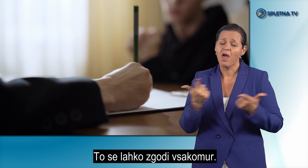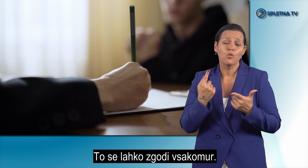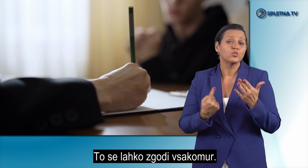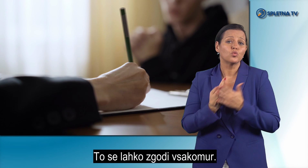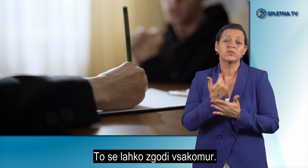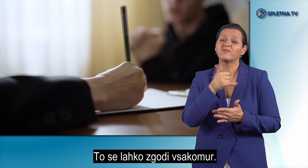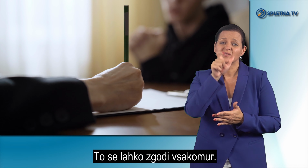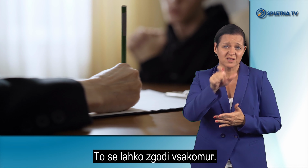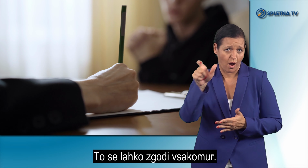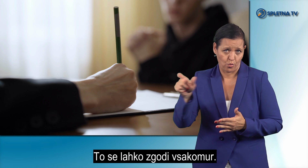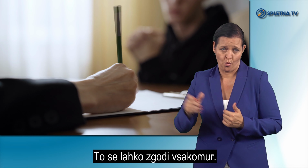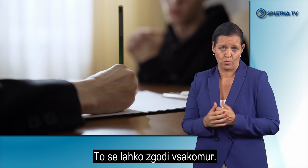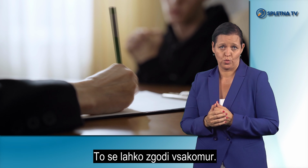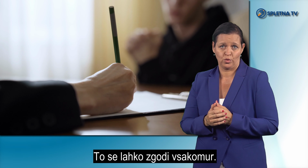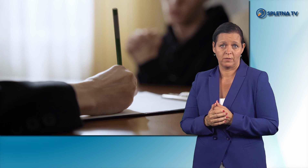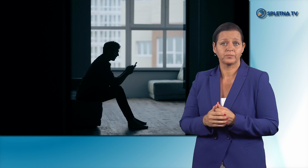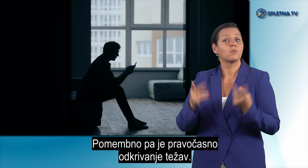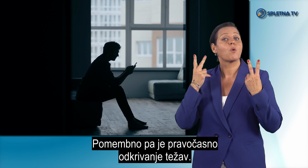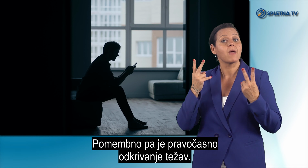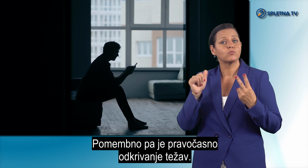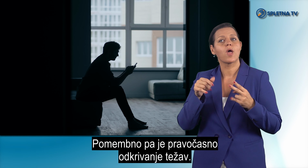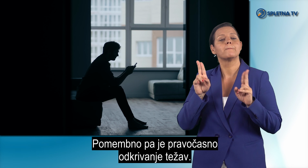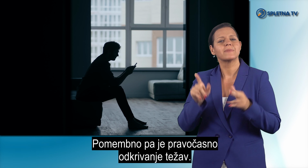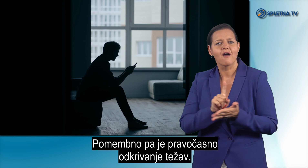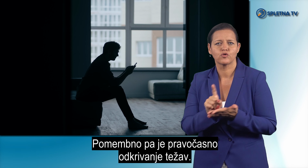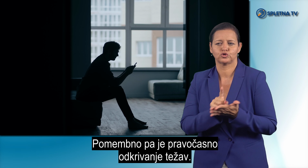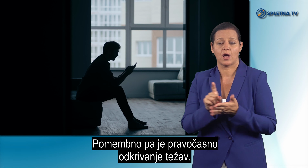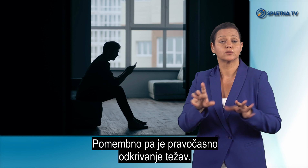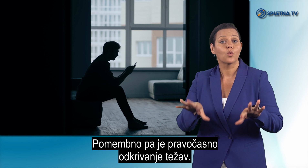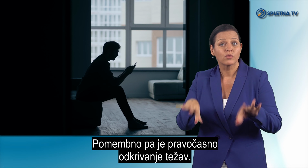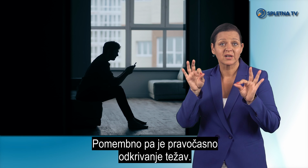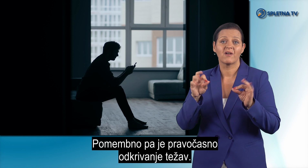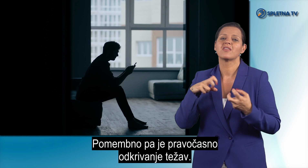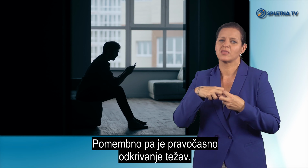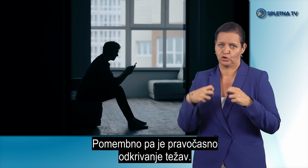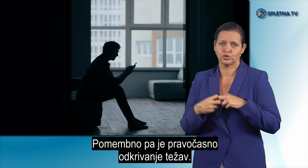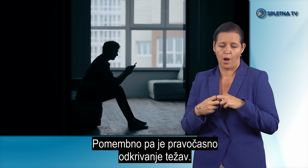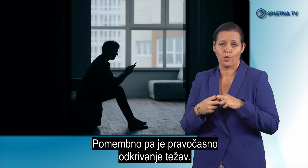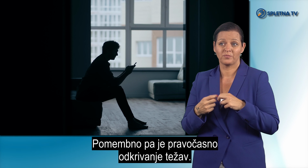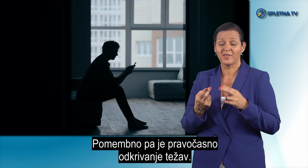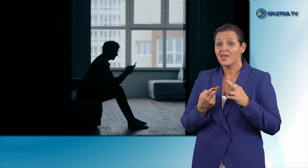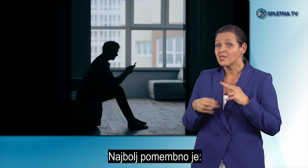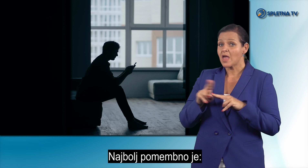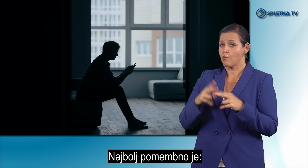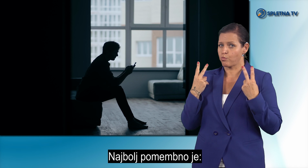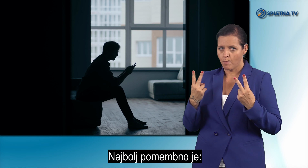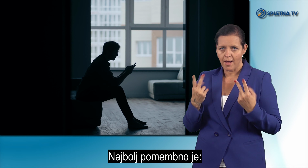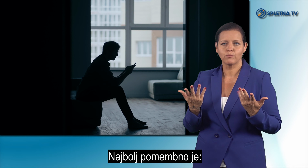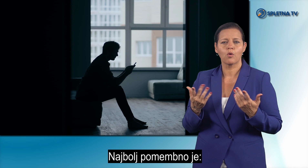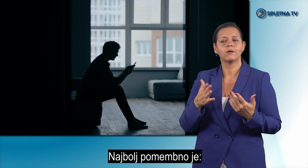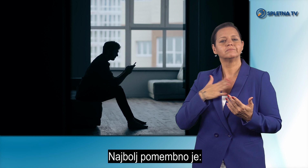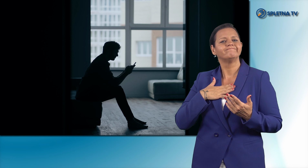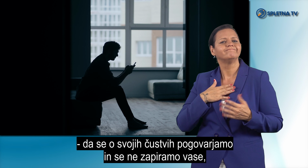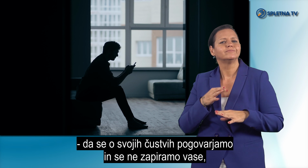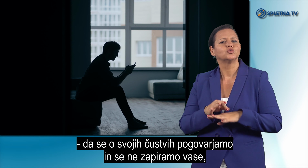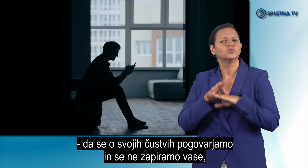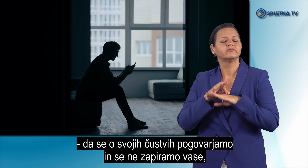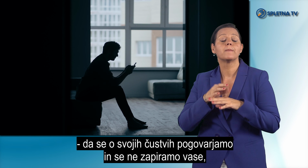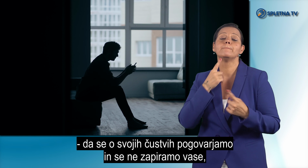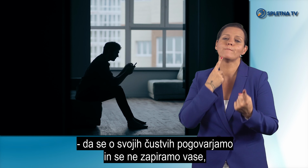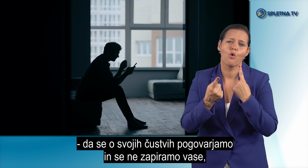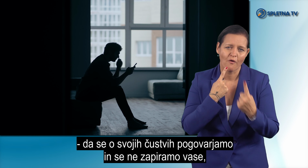To se lahko zgodi vsakomur. Pomembno pa je pravočasno odkrivanje težav. Najbolj pomembno je, da